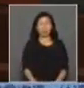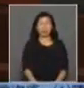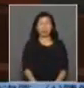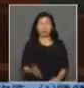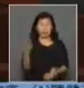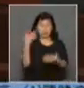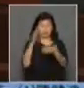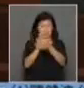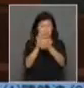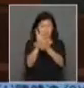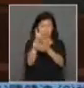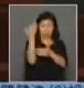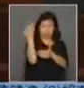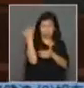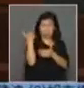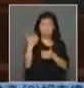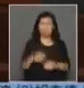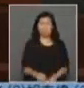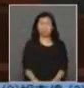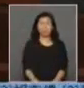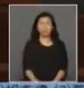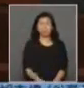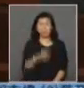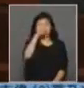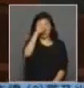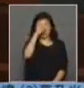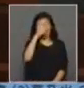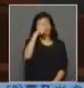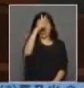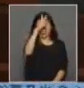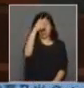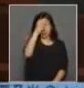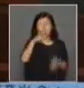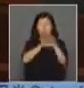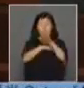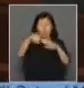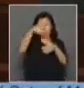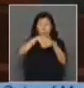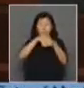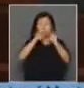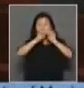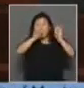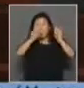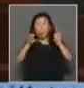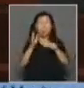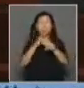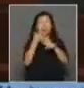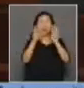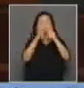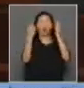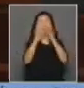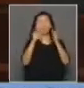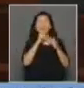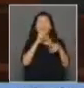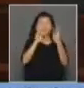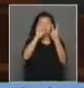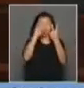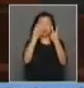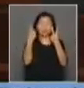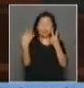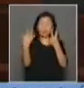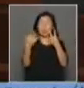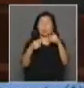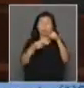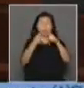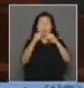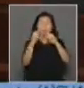席，特首普選諮詢都未開始，未有了開始，他已經說公民抗命是最大殺傷力的